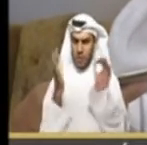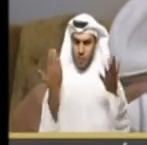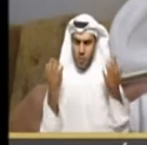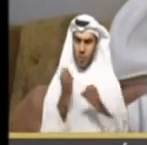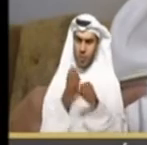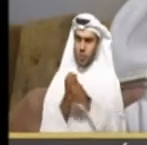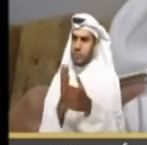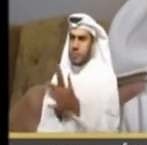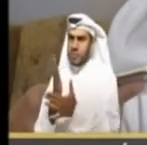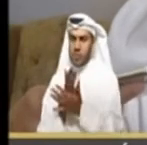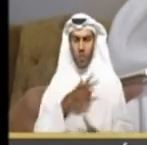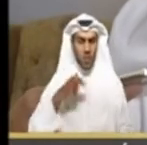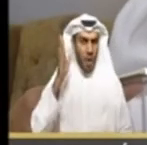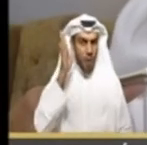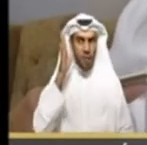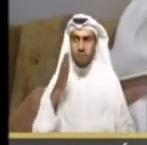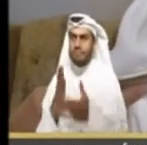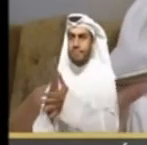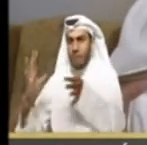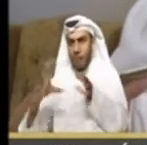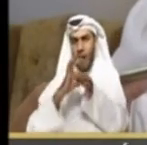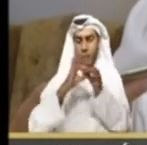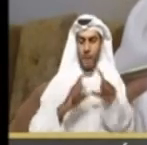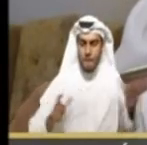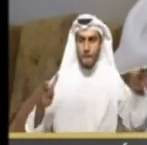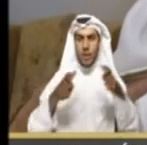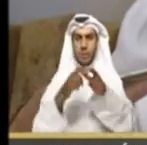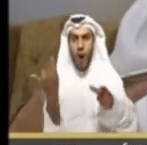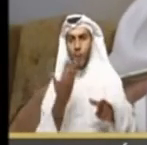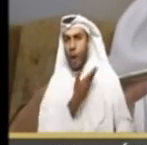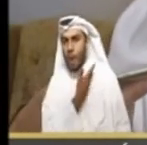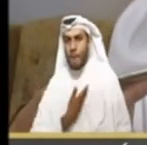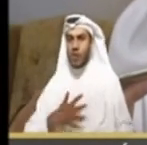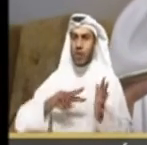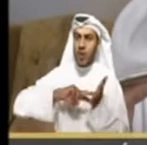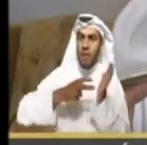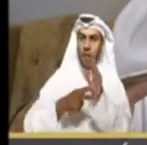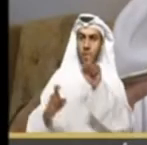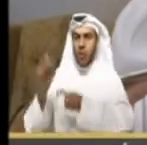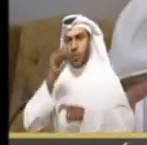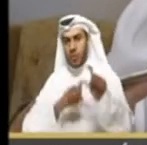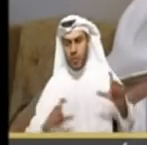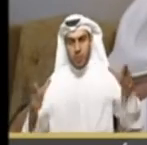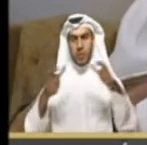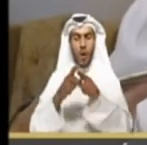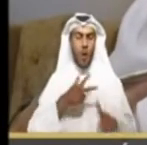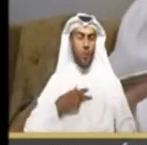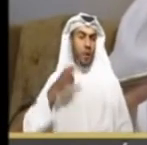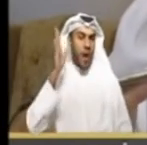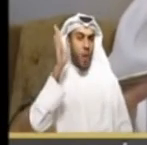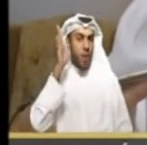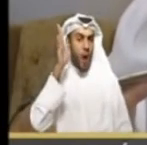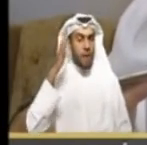الوزارة، بدءا بالاجتماعات الرسمية مع الإخوة المسؤولين في وزارة